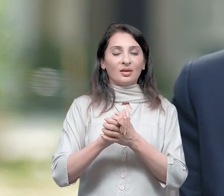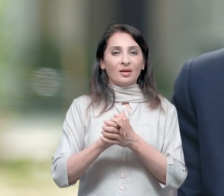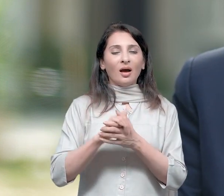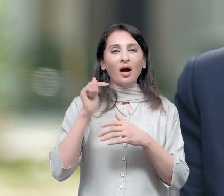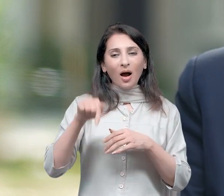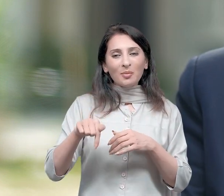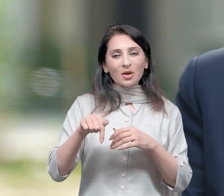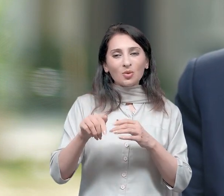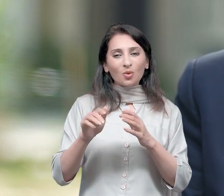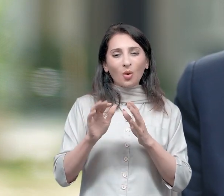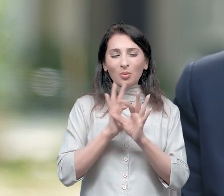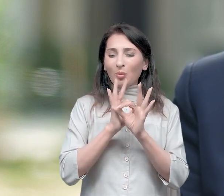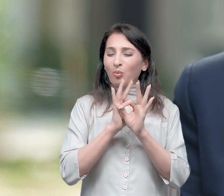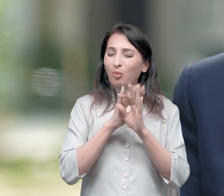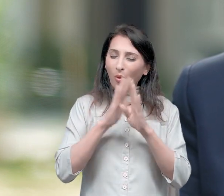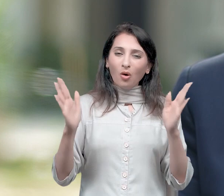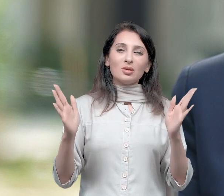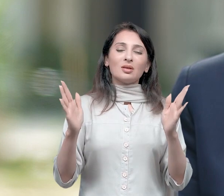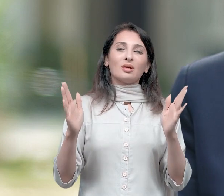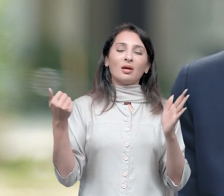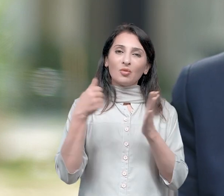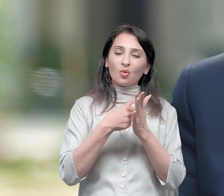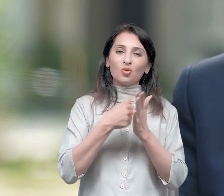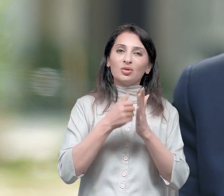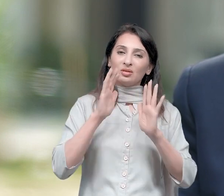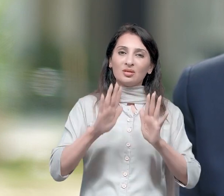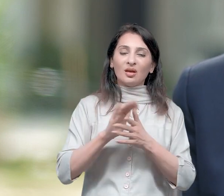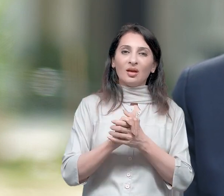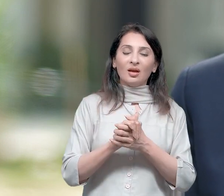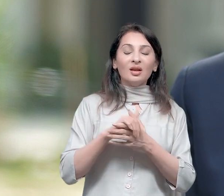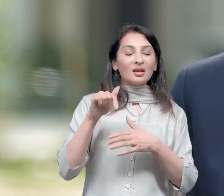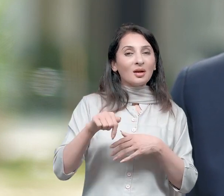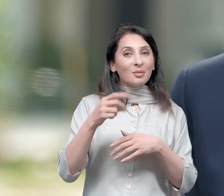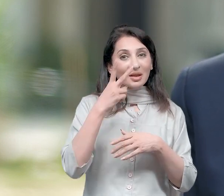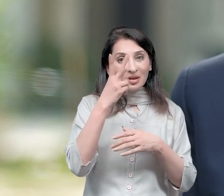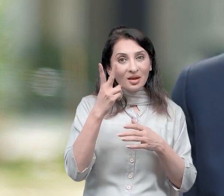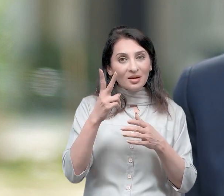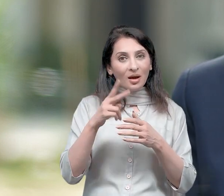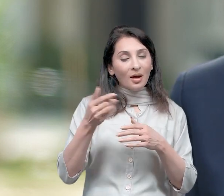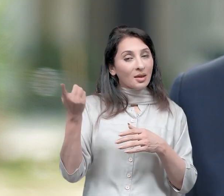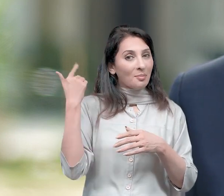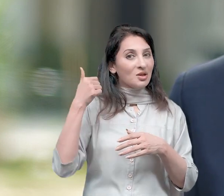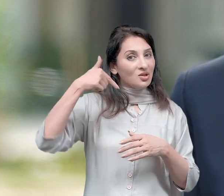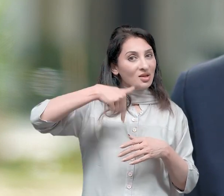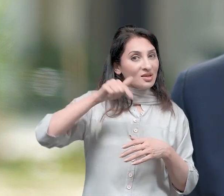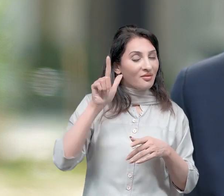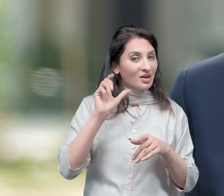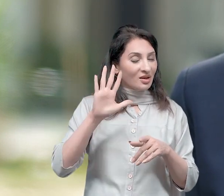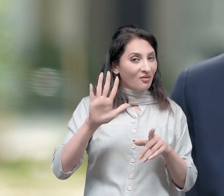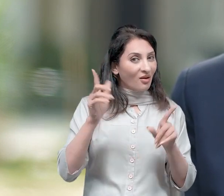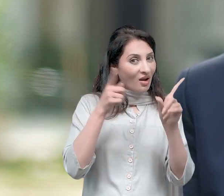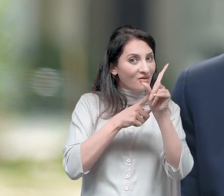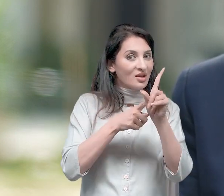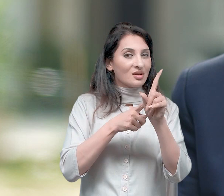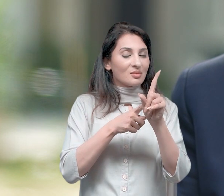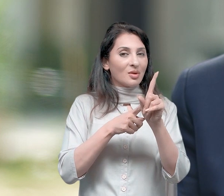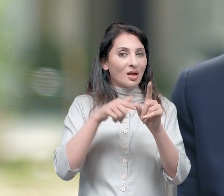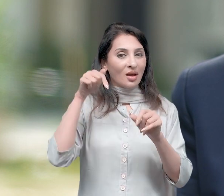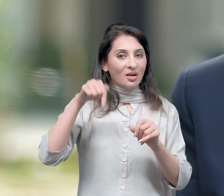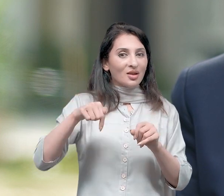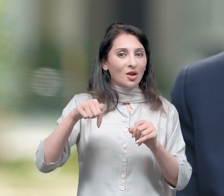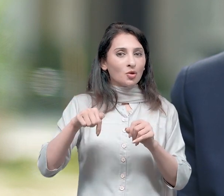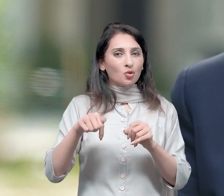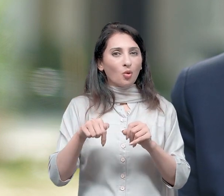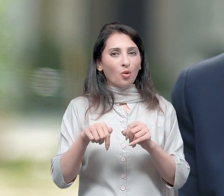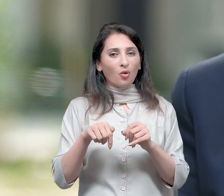کی ہیں، لیکن ہم نے دیکھ لیا ہے کہ پچھلے 75 سال میں یہ ایڈ ہاکزم جو ہے اس سے کوئی فائدہ نہیں